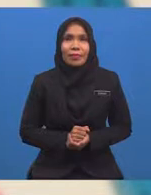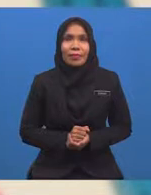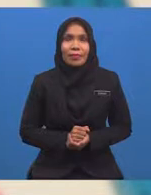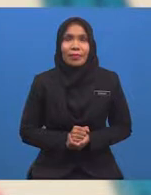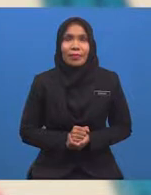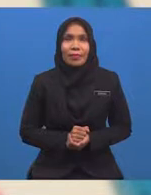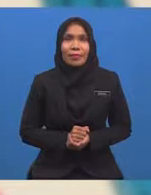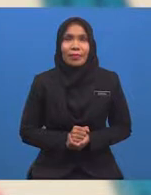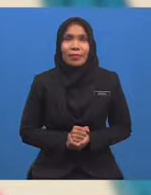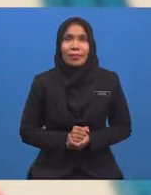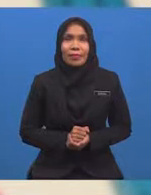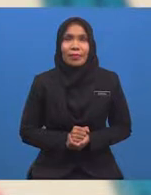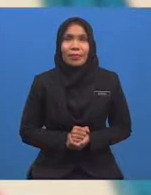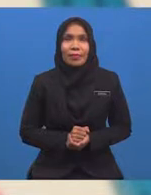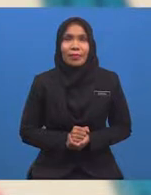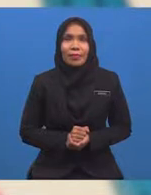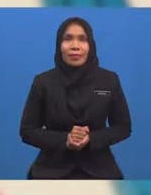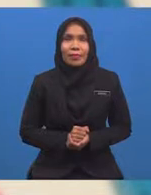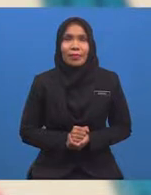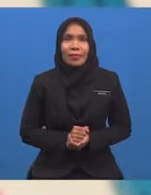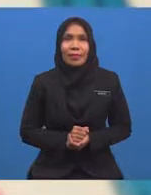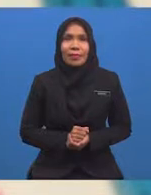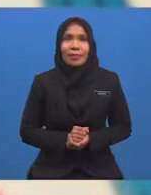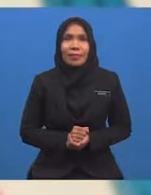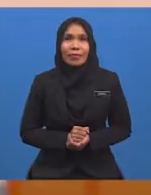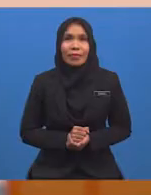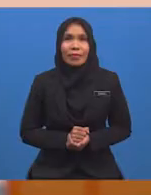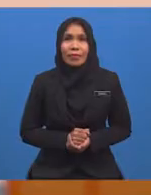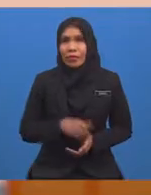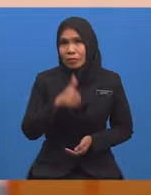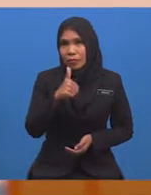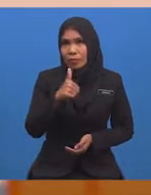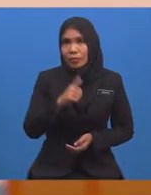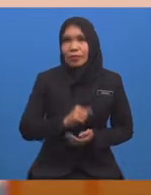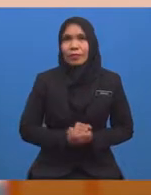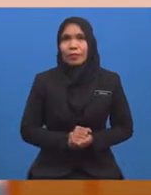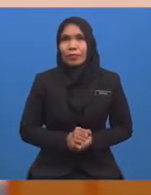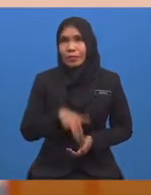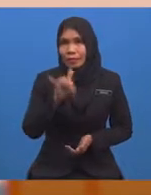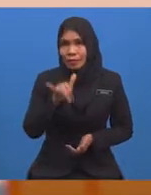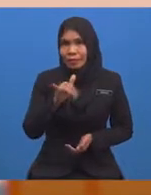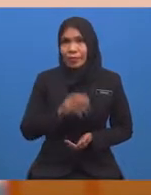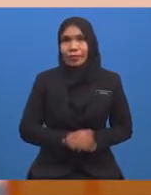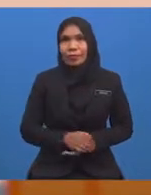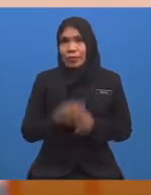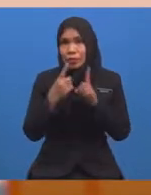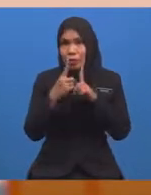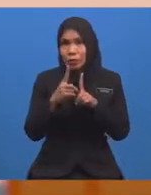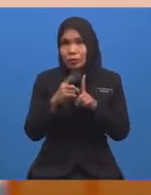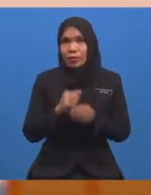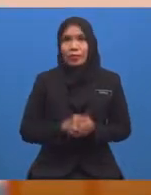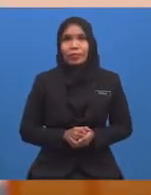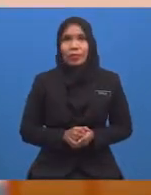quantity atau the world kadang-kadang Hai Mari kita lihat contoh yang